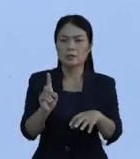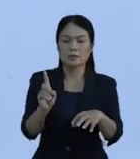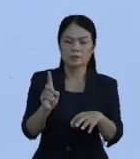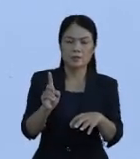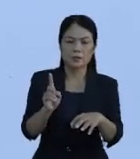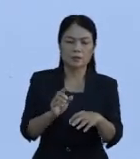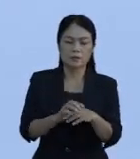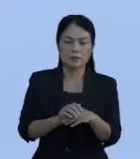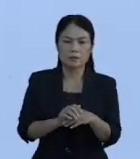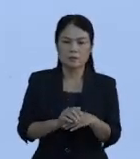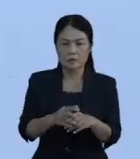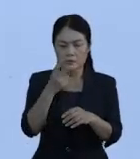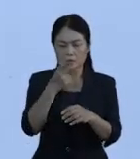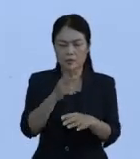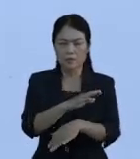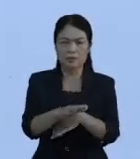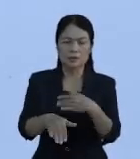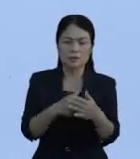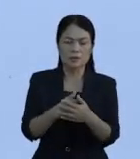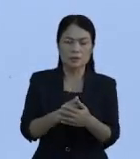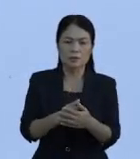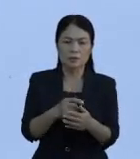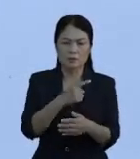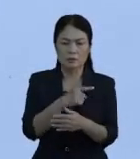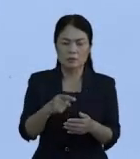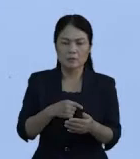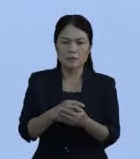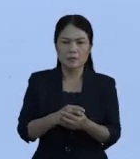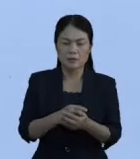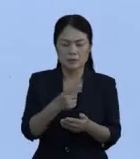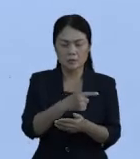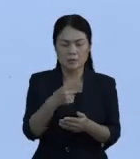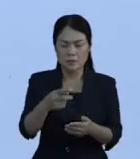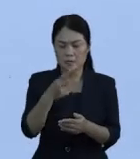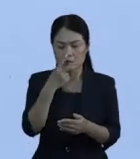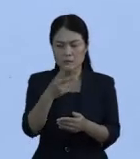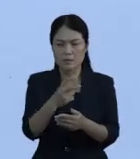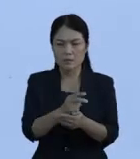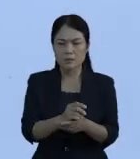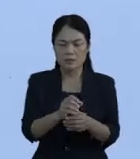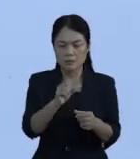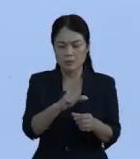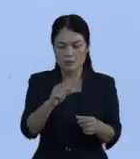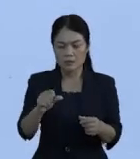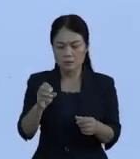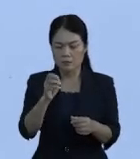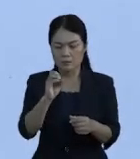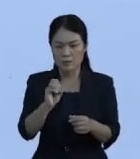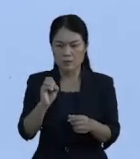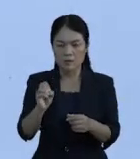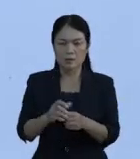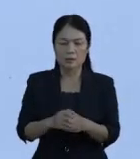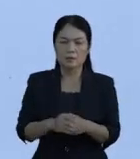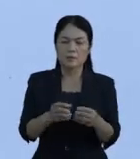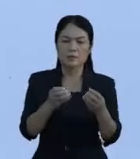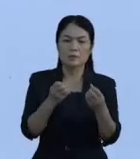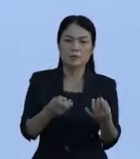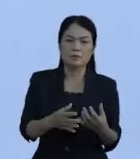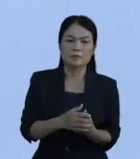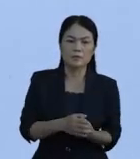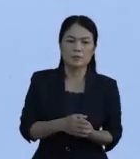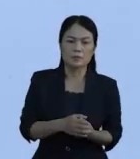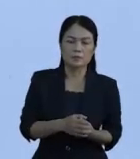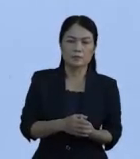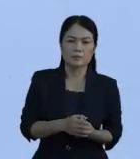đấy thật là cái này chứ dương mưa từng ọc nè bà dương một cốt tùng liền dương trâu mưa tung sai là con á và sai nó viên và mán con